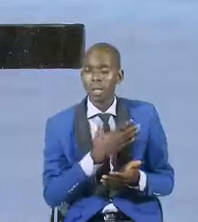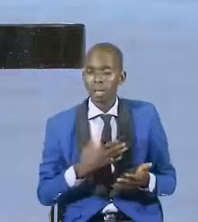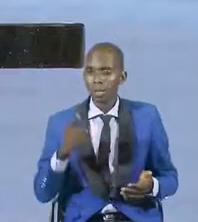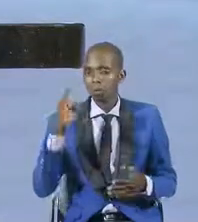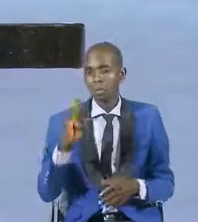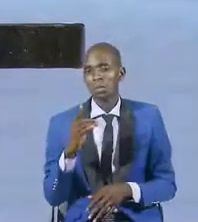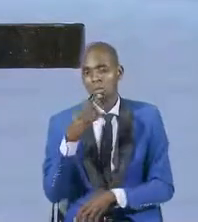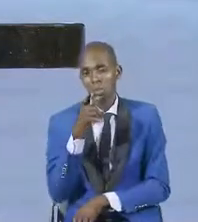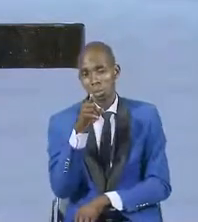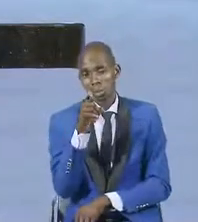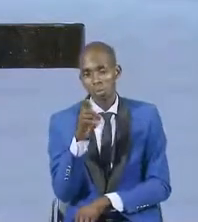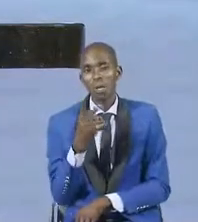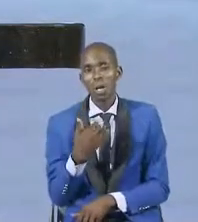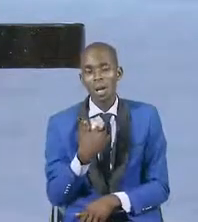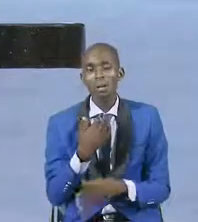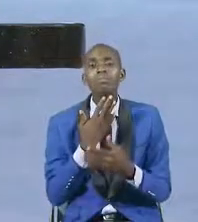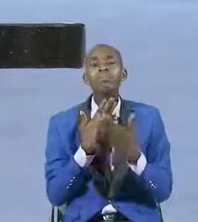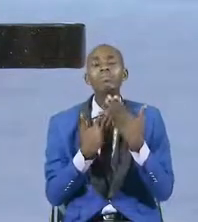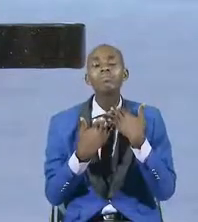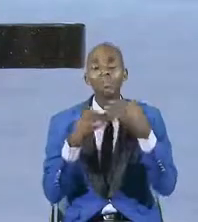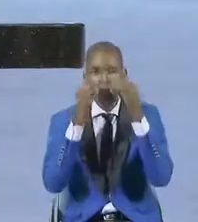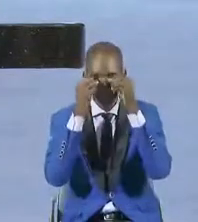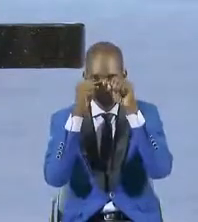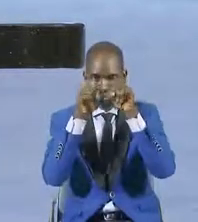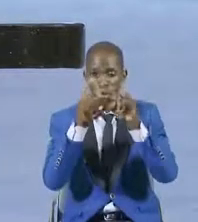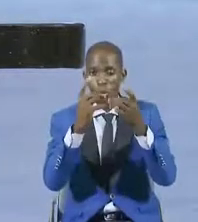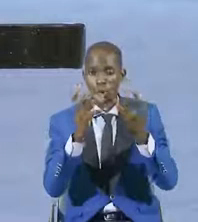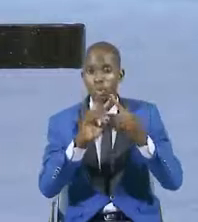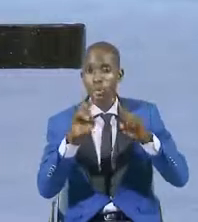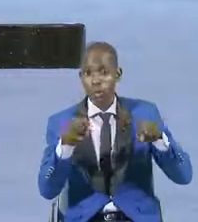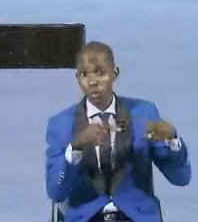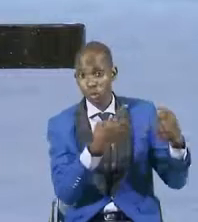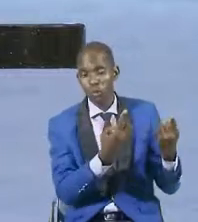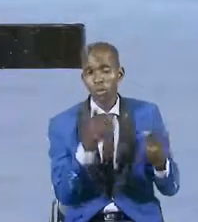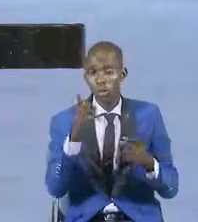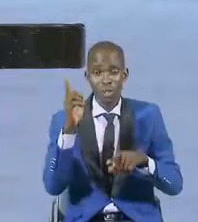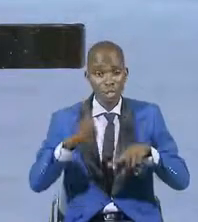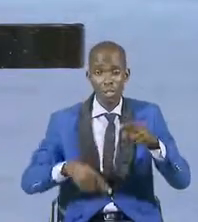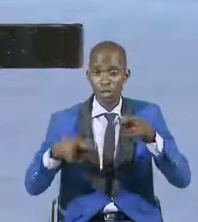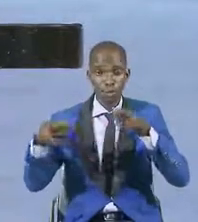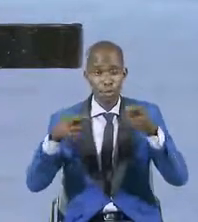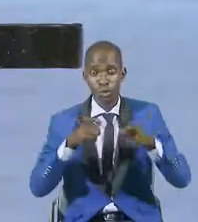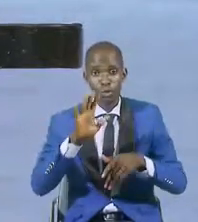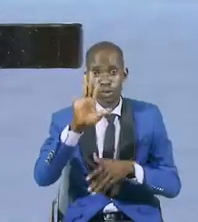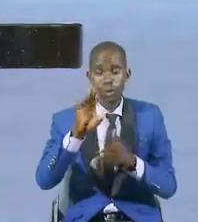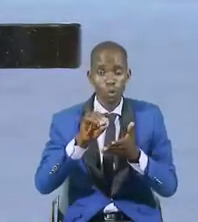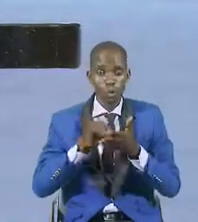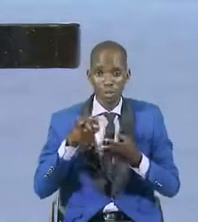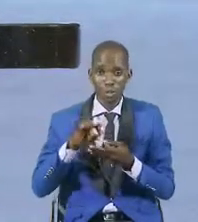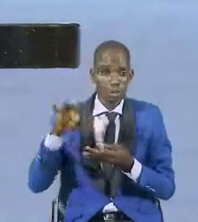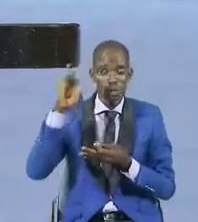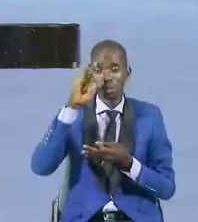venus. Dieu dit, quand tu veux aller, il y a la cupidité, la convoitise dans ton cœur. Tu n'as pas le